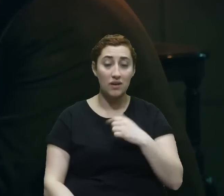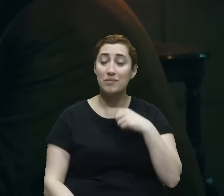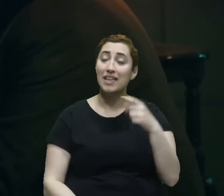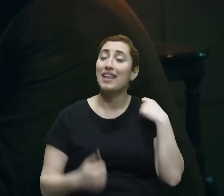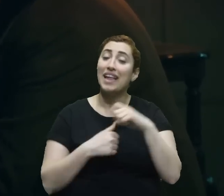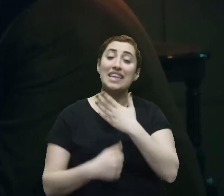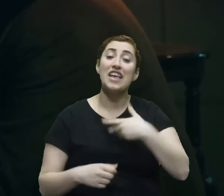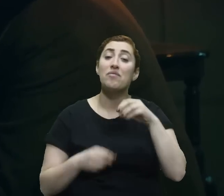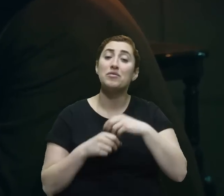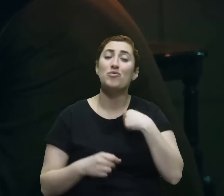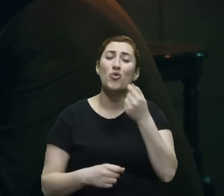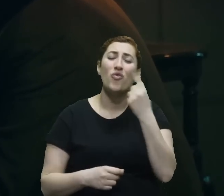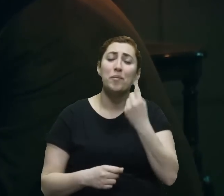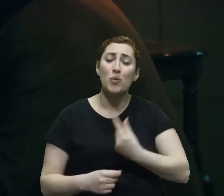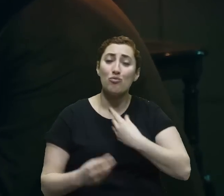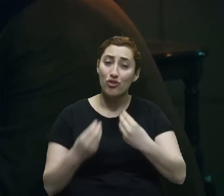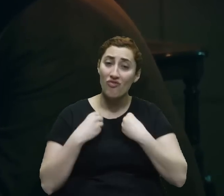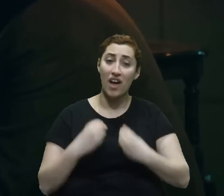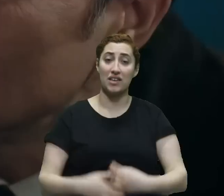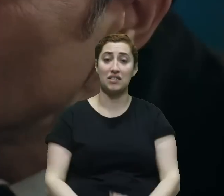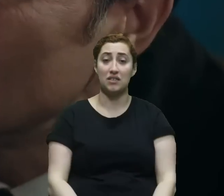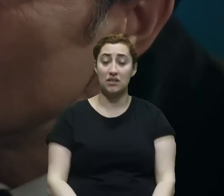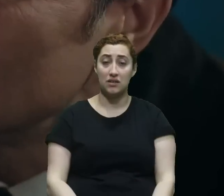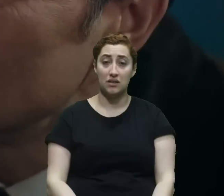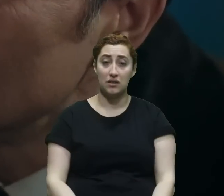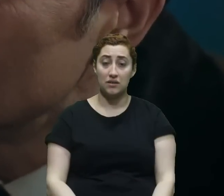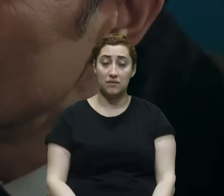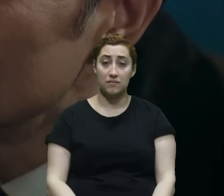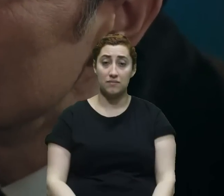Seni tekrar sevmem için bana küçücük bir umut ver.